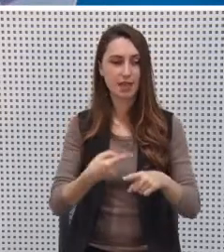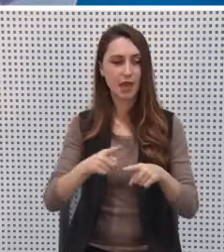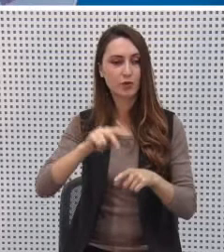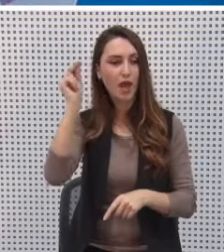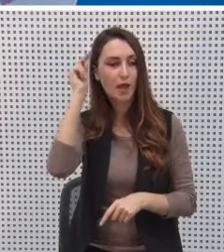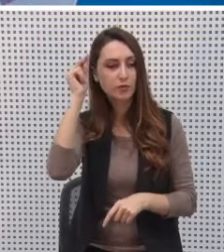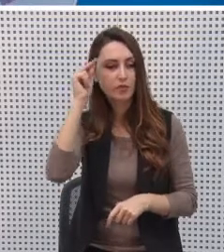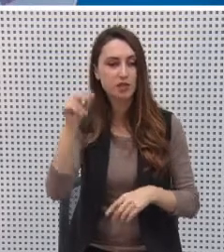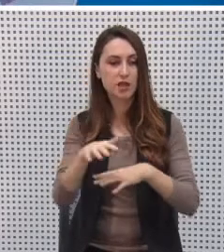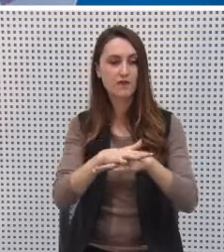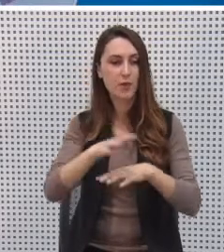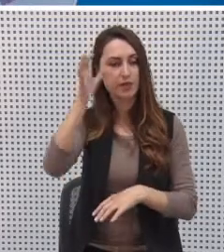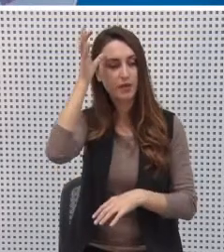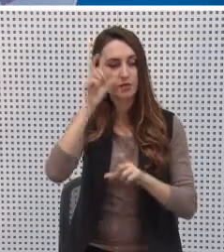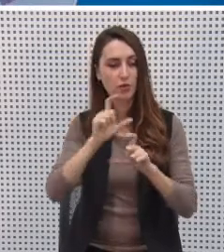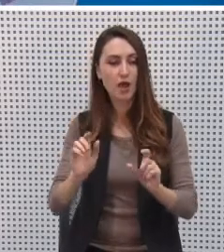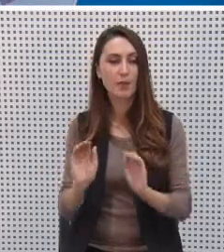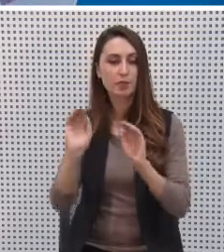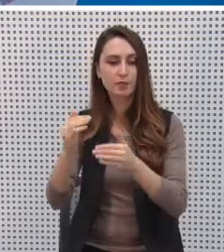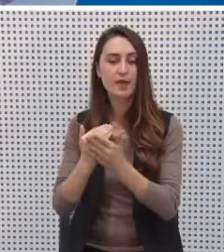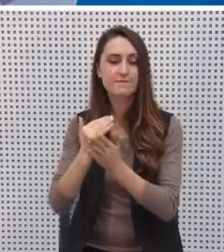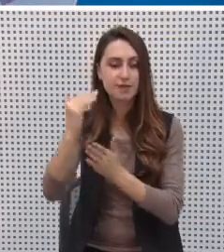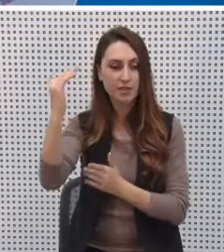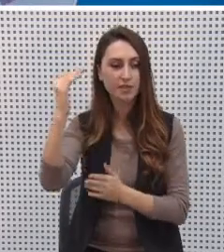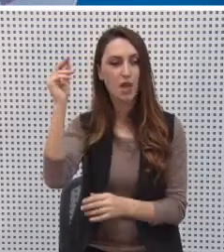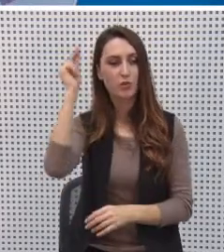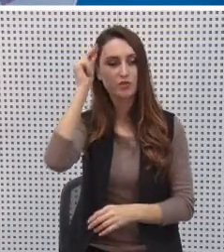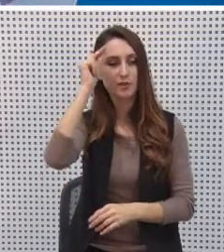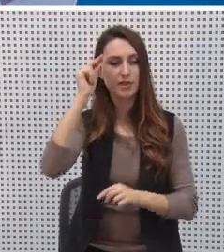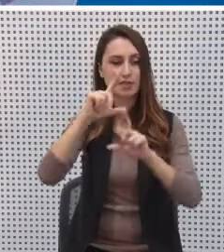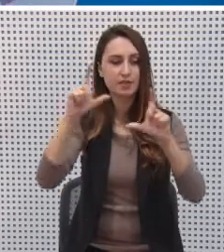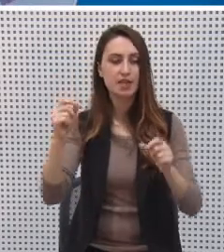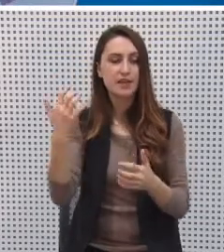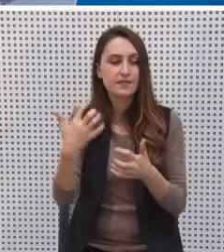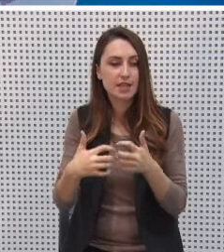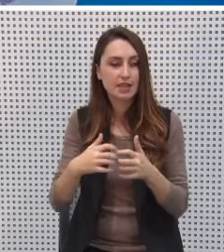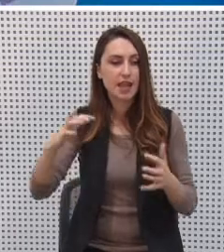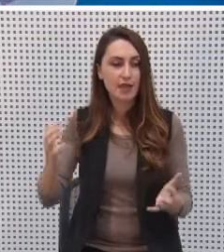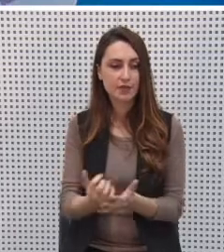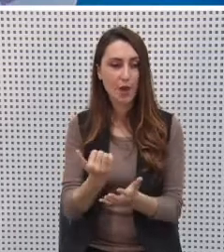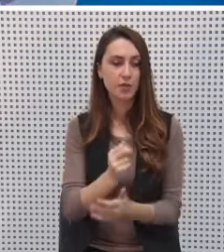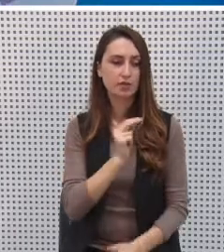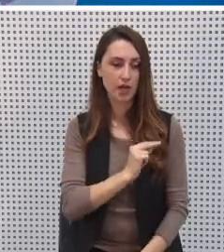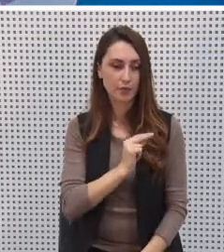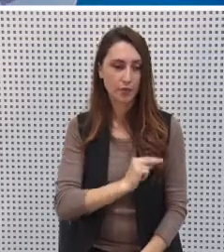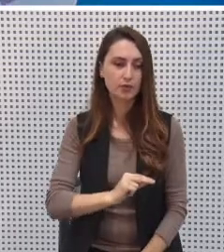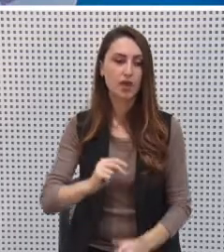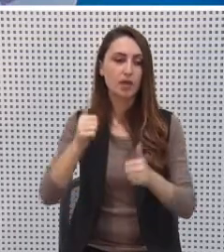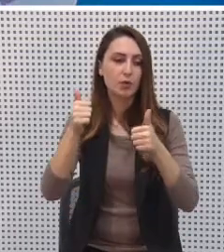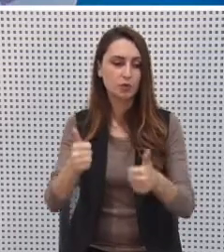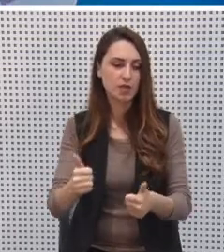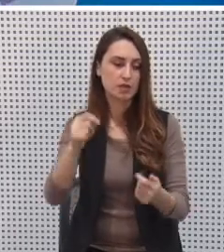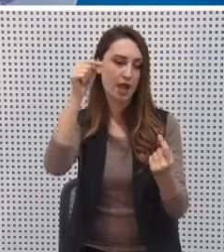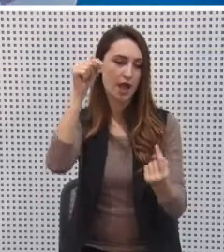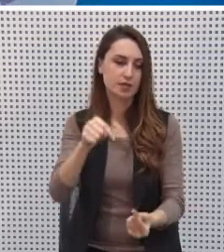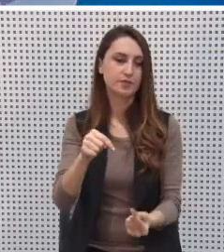в общеобразовательных школах, поступают в высшие учебные заведения, в средние, находят себе работу и удачно адаптируются